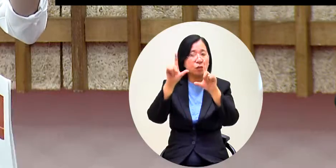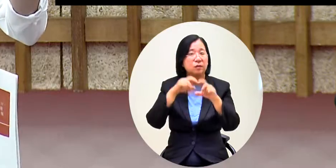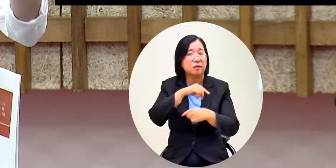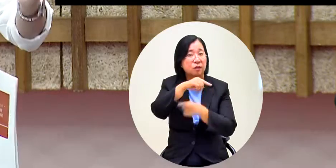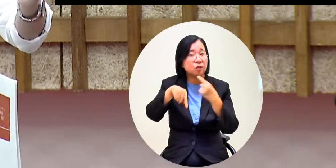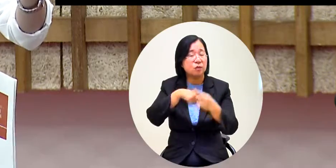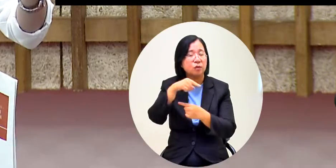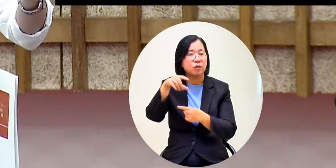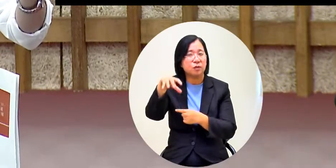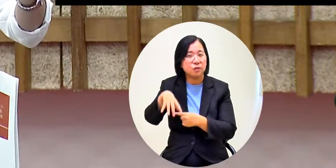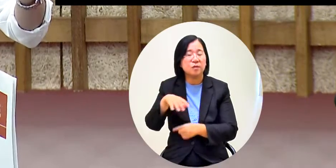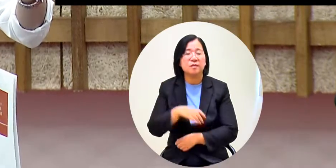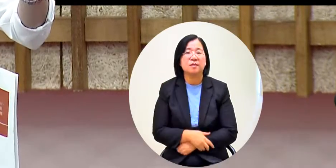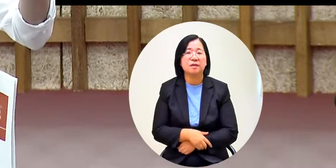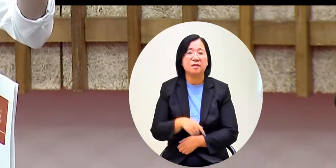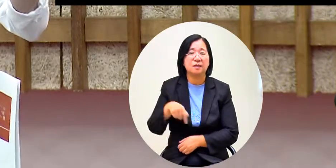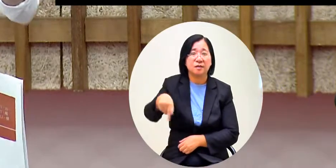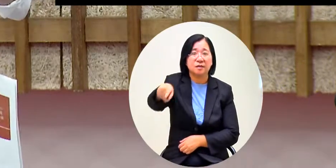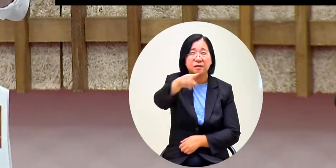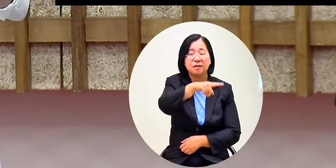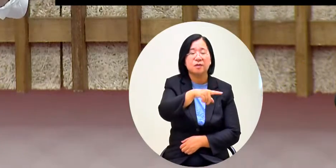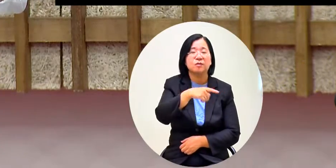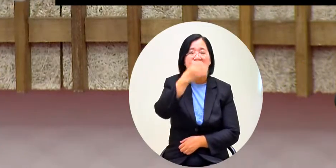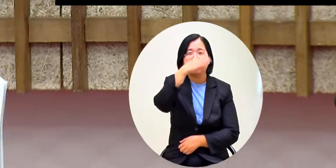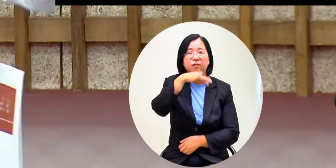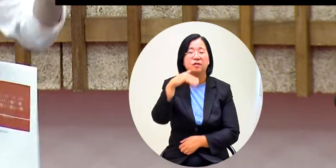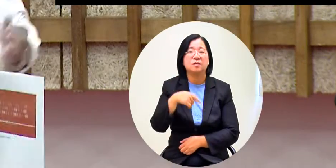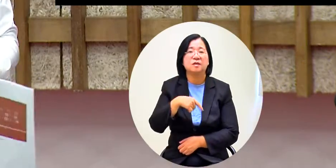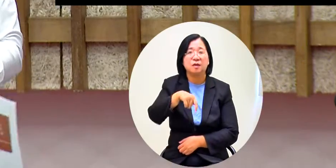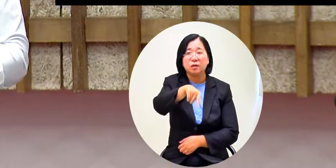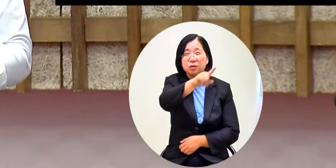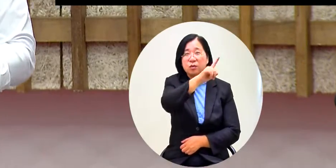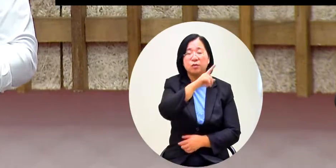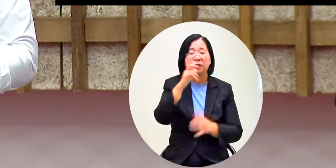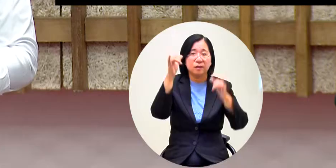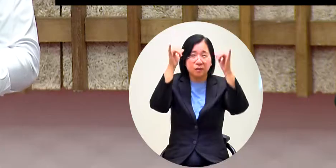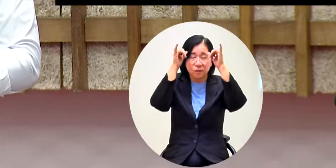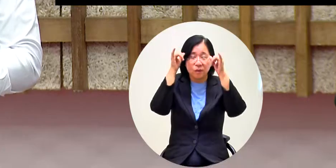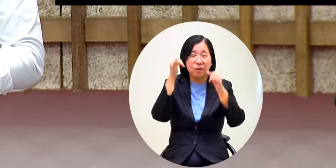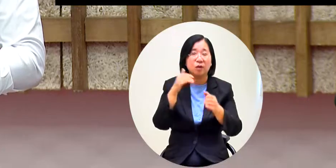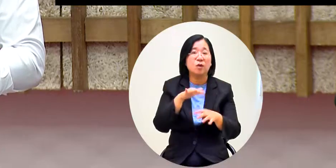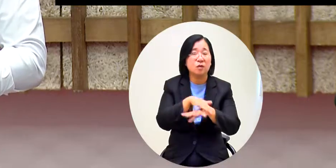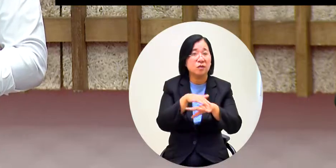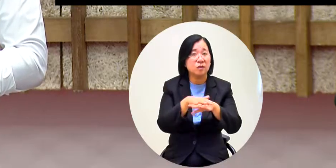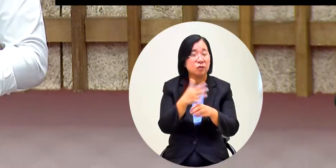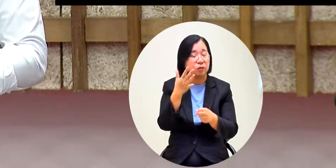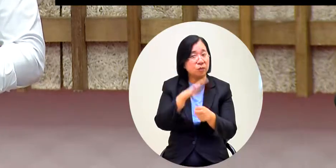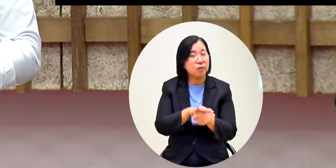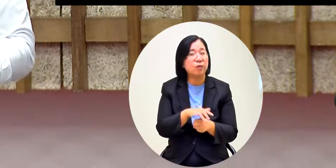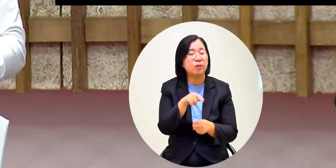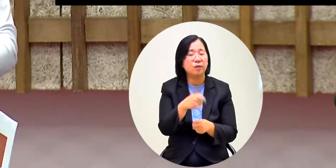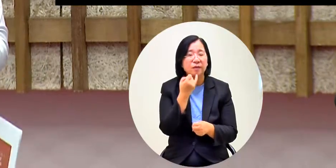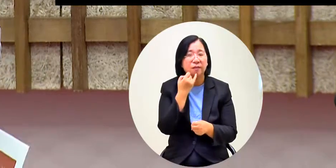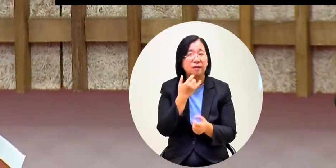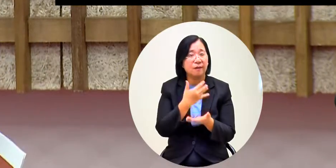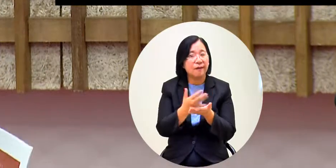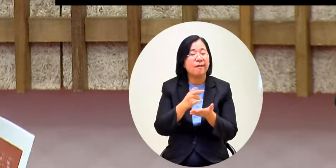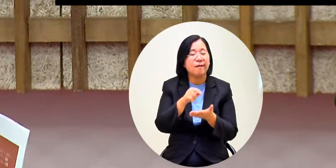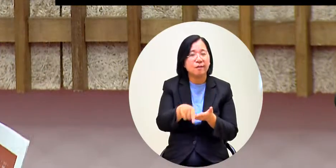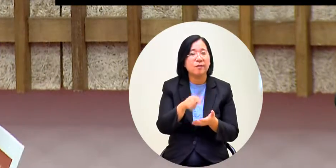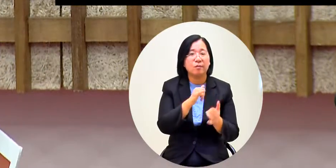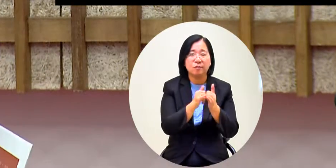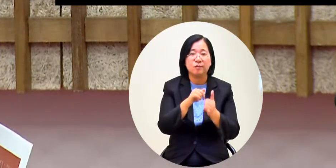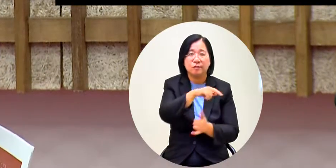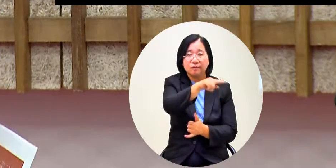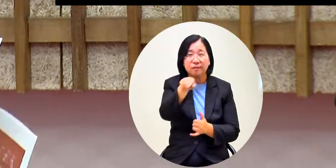这个凤山火车站，再绕到古雕波，做一个环状公车路网，有没有可能就可以解决当地民众的需求，